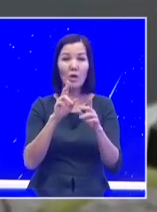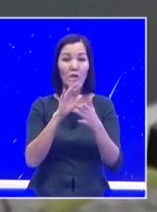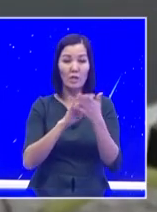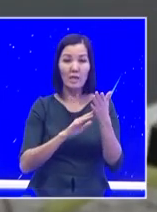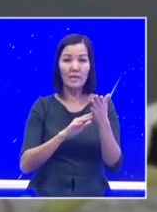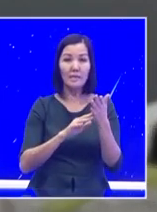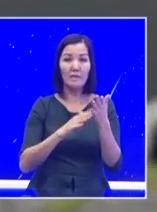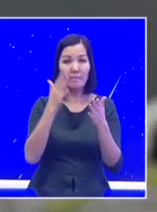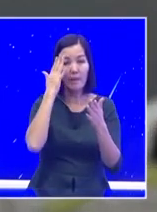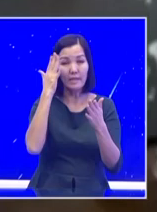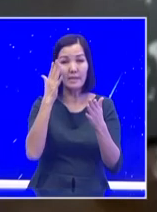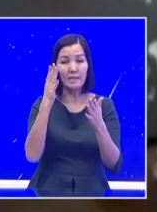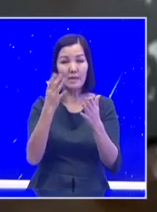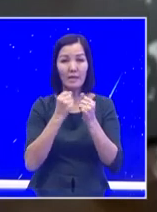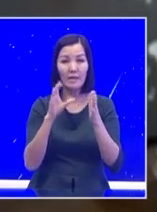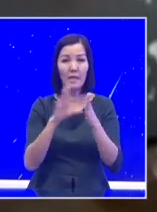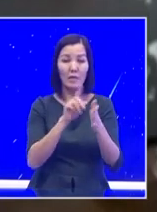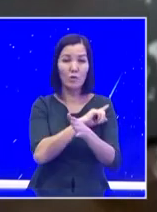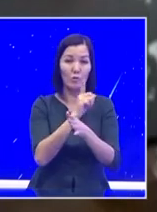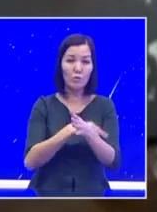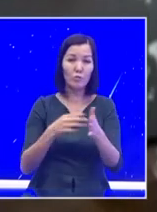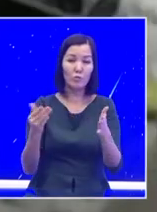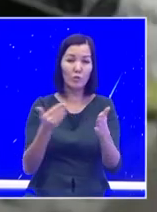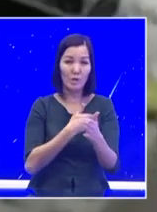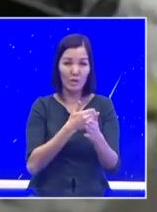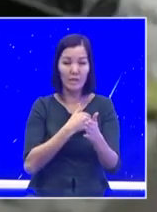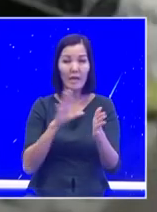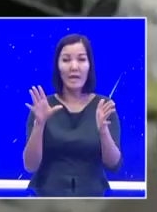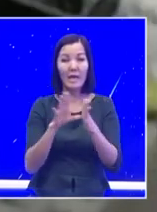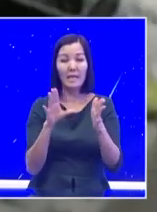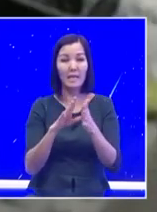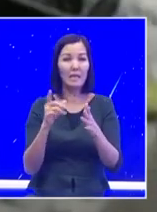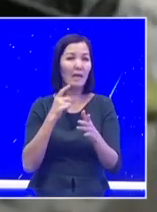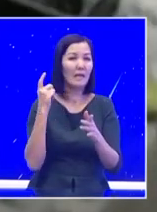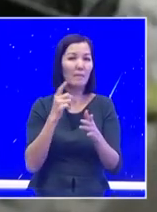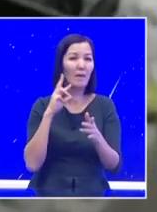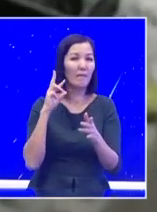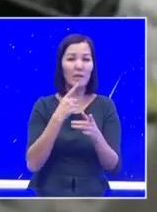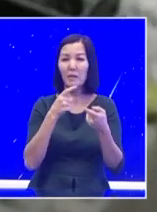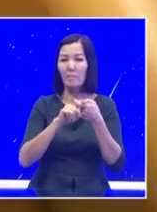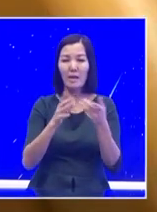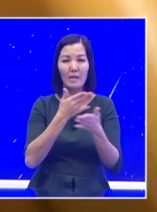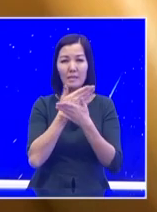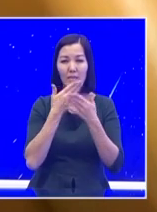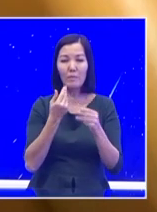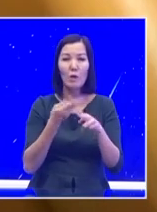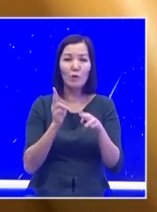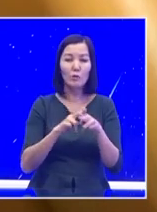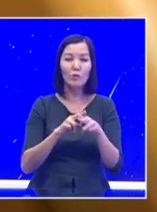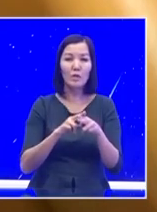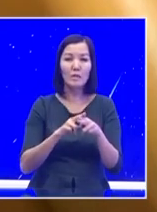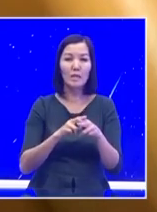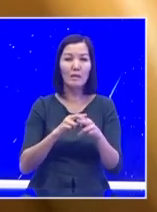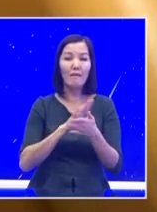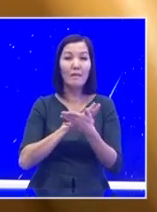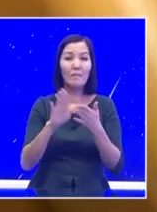арқылы алынатын электр энергиясын күшін арттыруды көздеп отыр. Энергия ешқандай химиялық затпен байланысты емес, сондықтан бұл әдіс